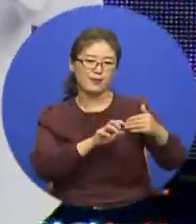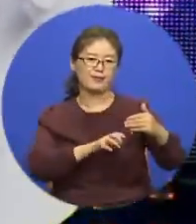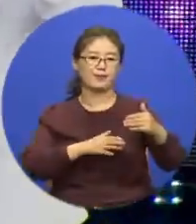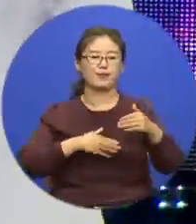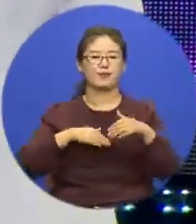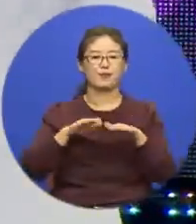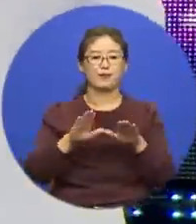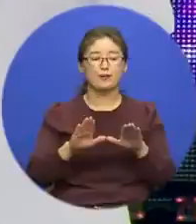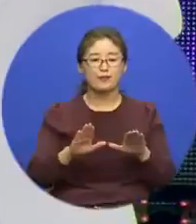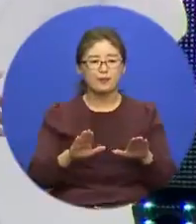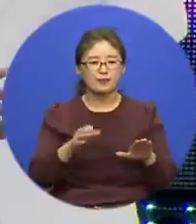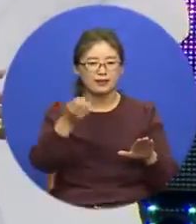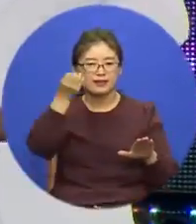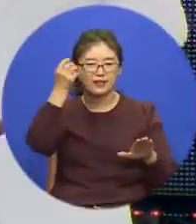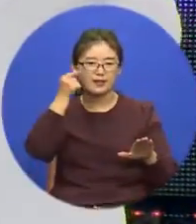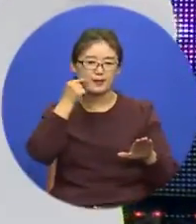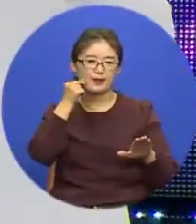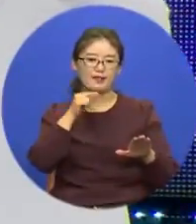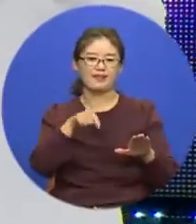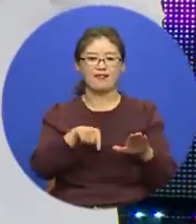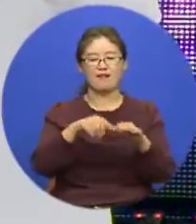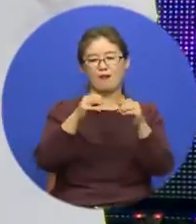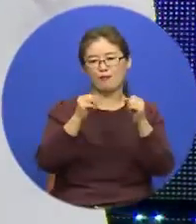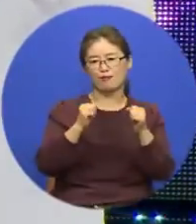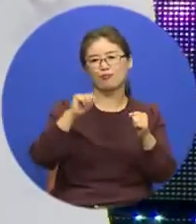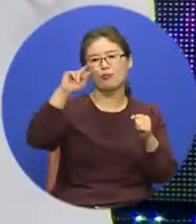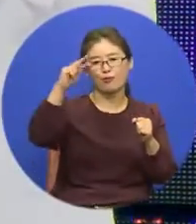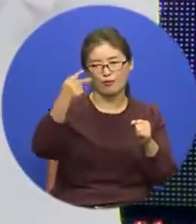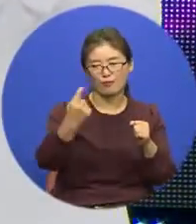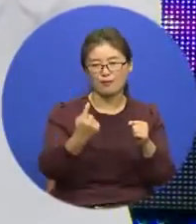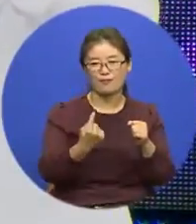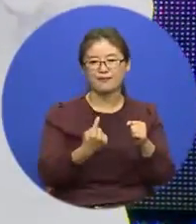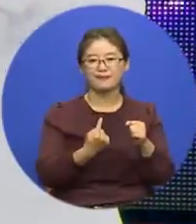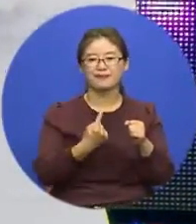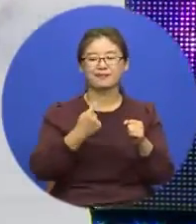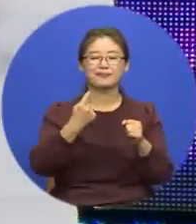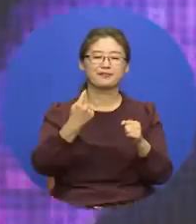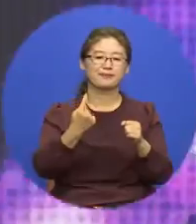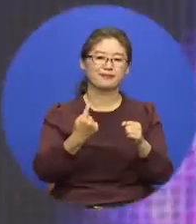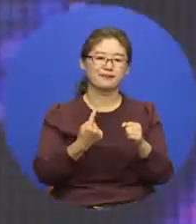못 잊었어 나 여기 또 왔네